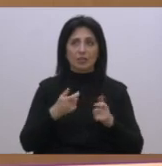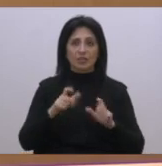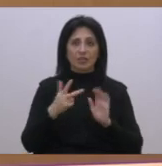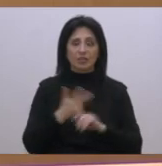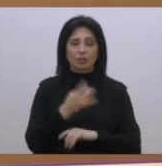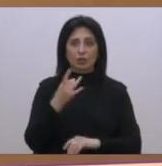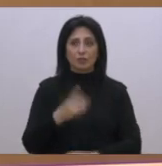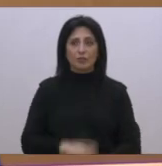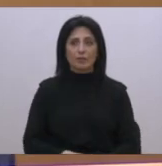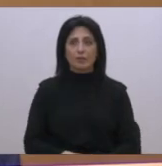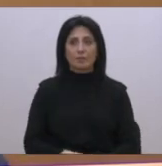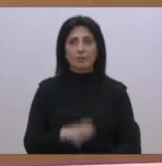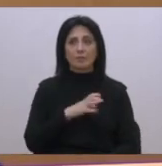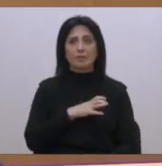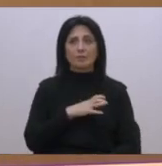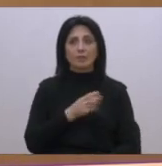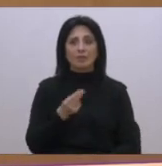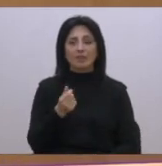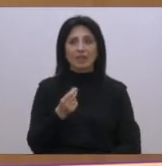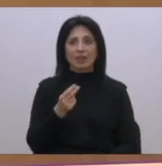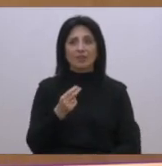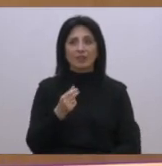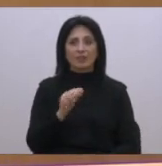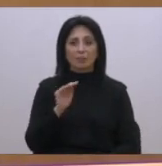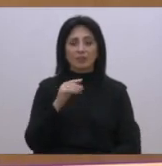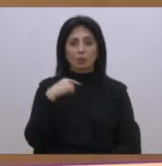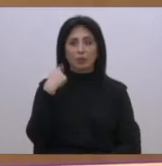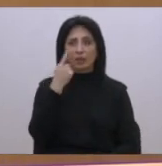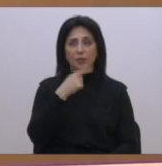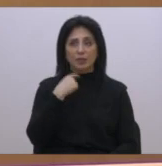3 ჯერ. ქონების გადასახადი ფიზიკური პირებისა